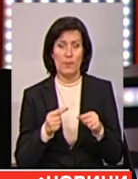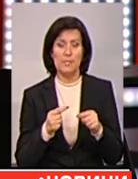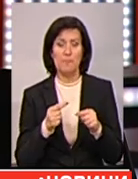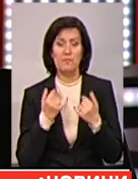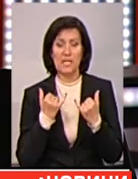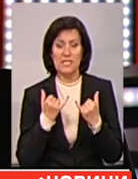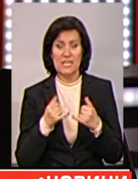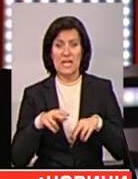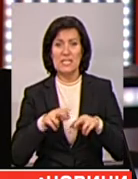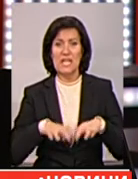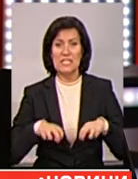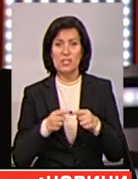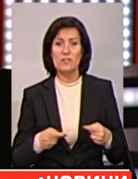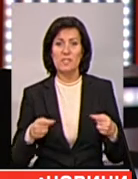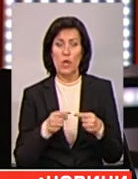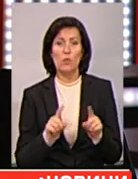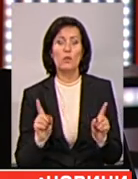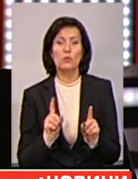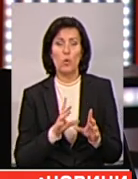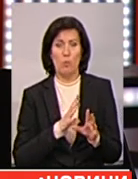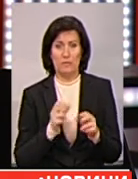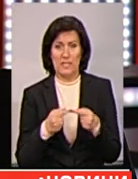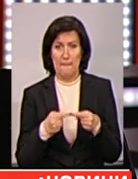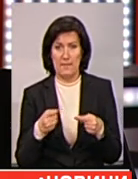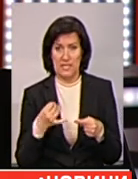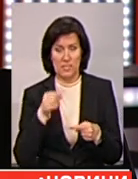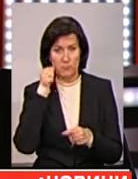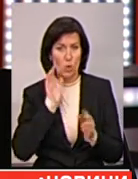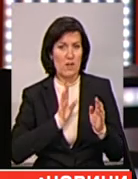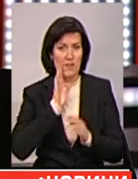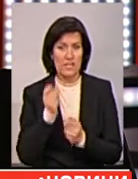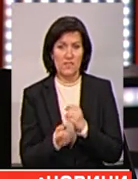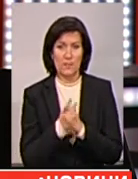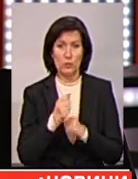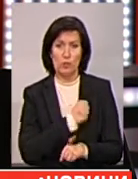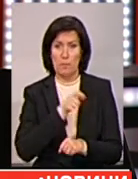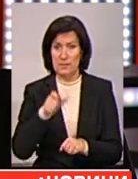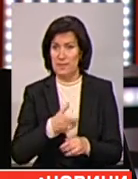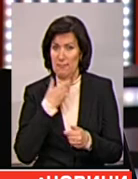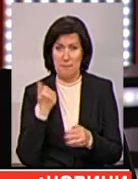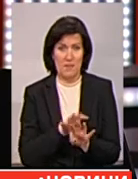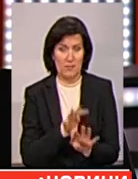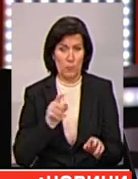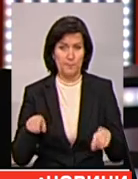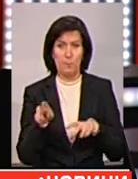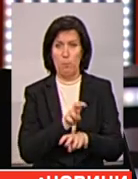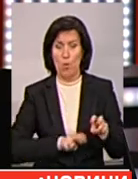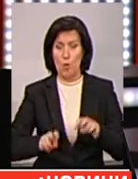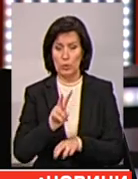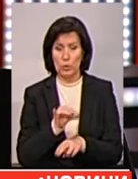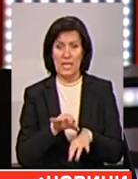Слободян. Зараз слідчі встановлюють, що це був за пристрій. Нагадаю, вчора вранці виявили, що бійця немає в загоні, організували